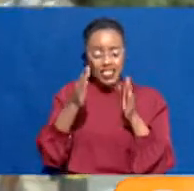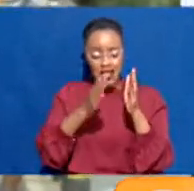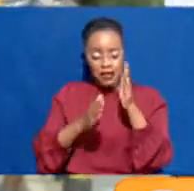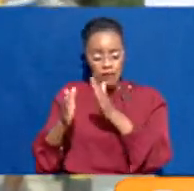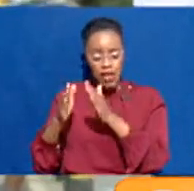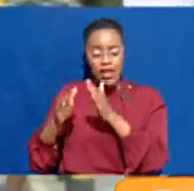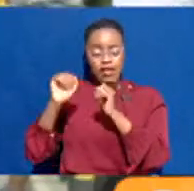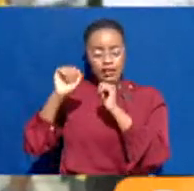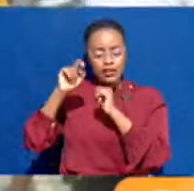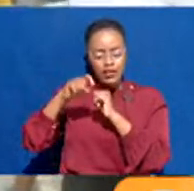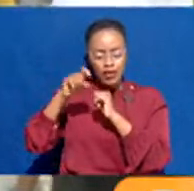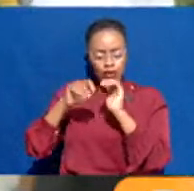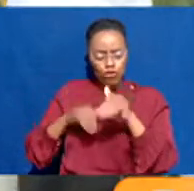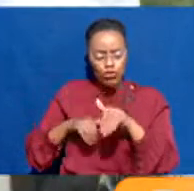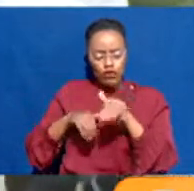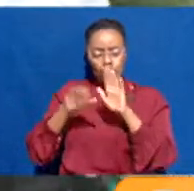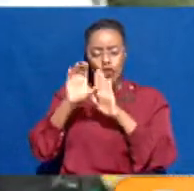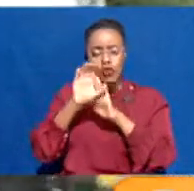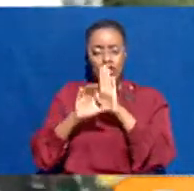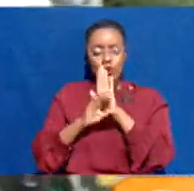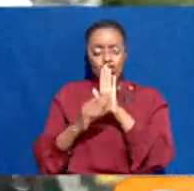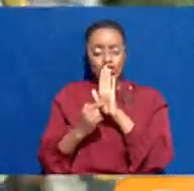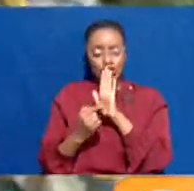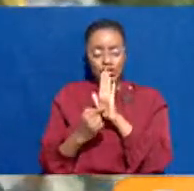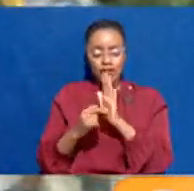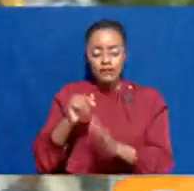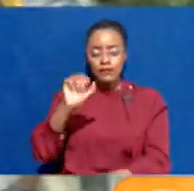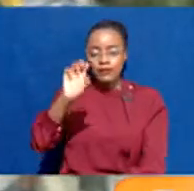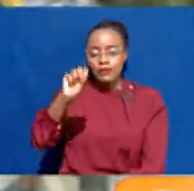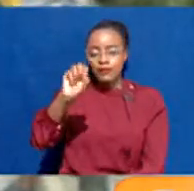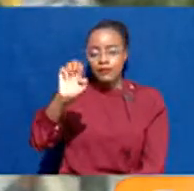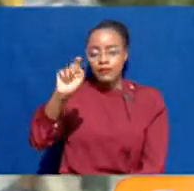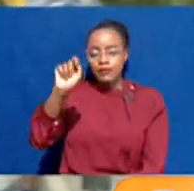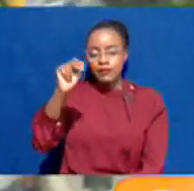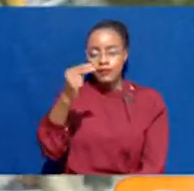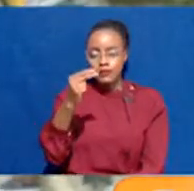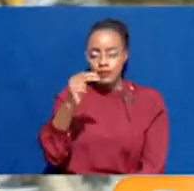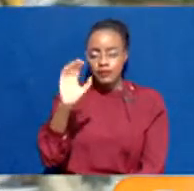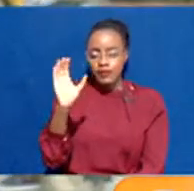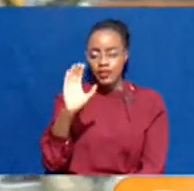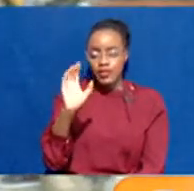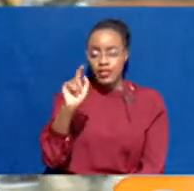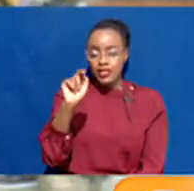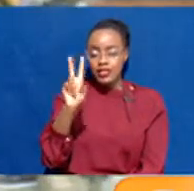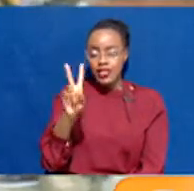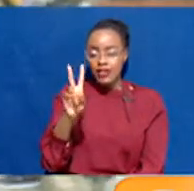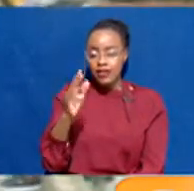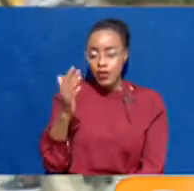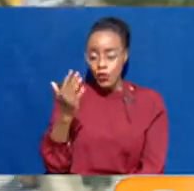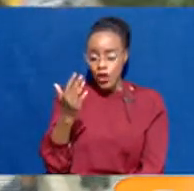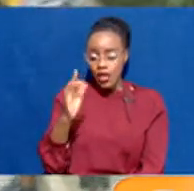lazima ziwe kulingana na katiba. Seth Olale, runinga ya Citizen, kaunti ya Nairobi.